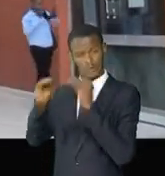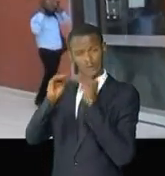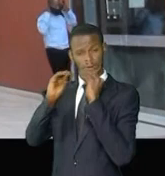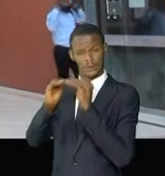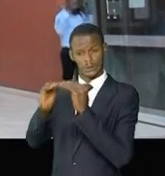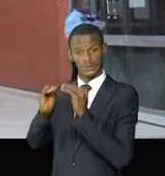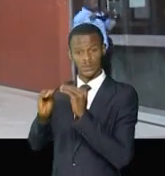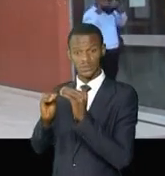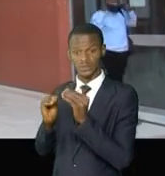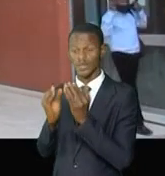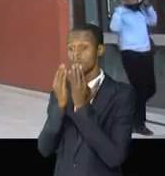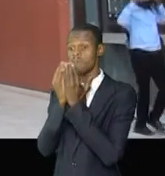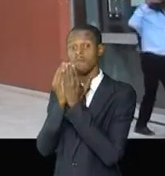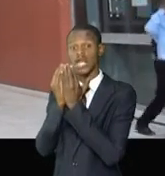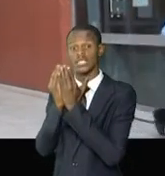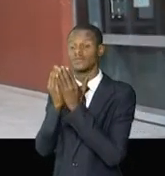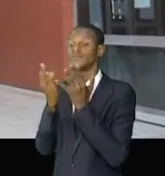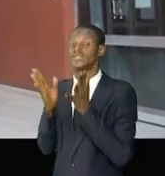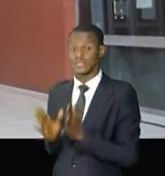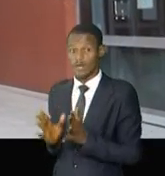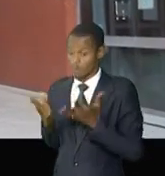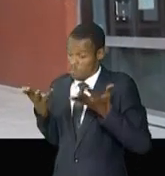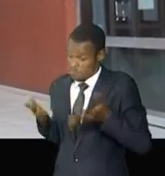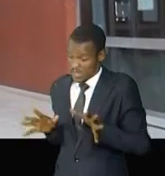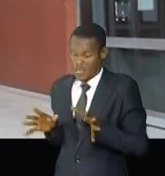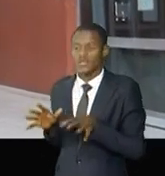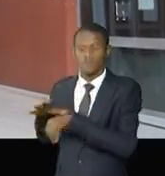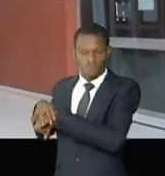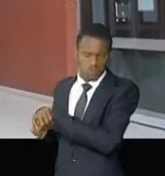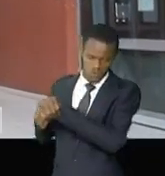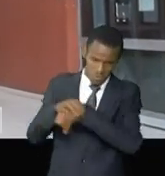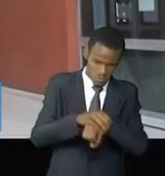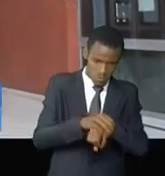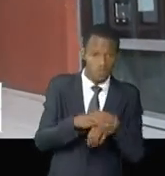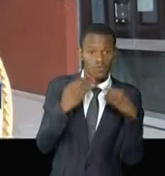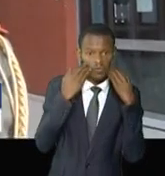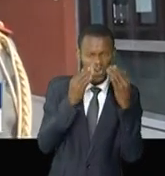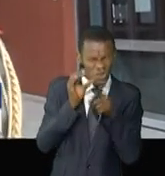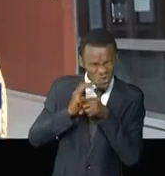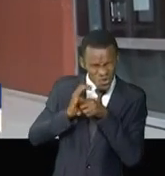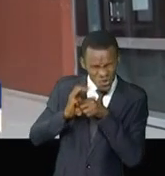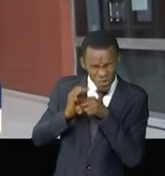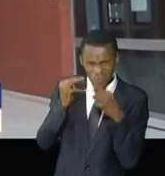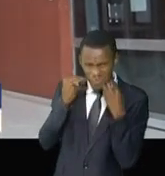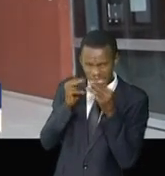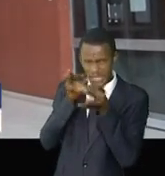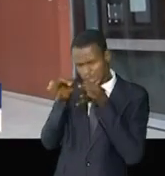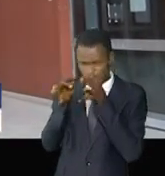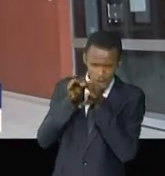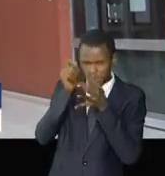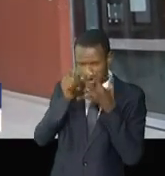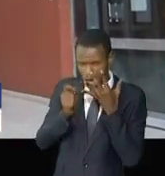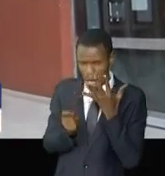stagiaires viennent faire une visite d'étude ici à la régie, à la RTNC, pour